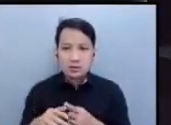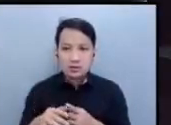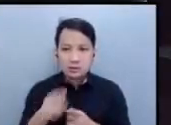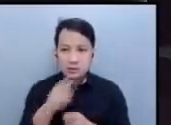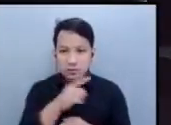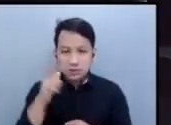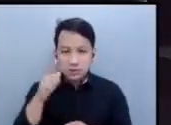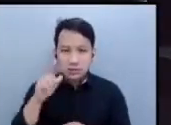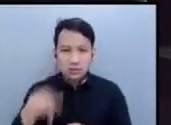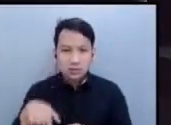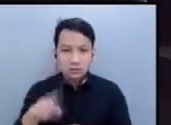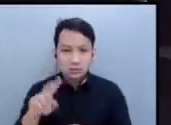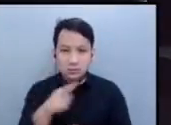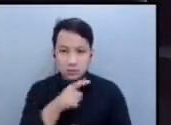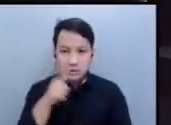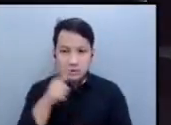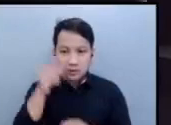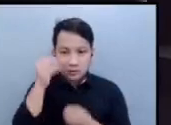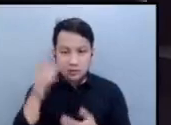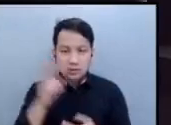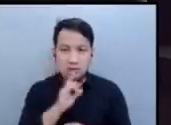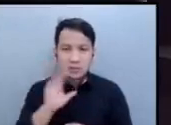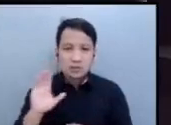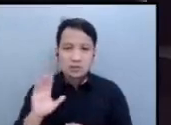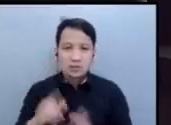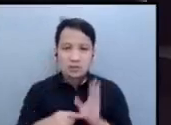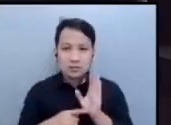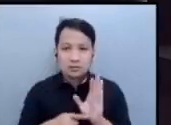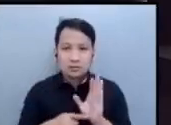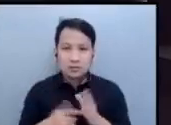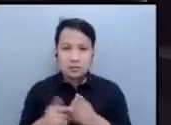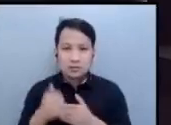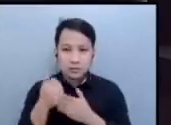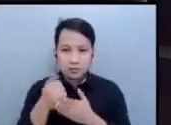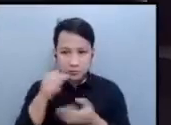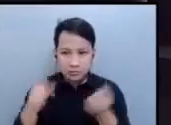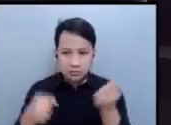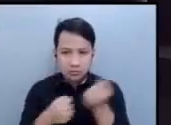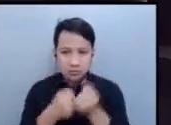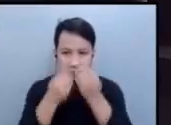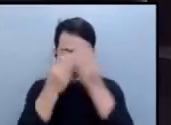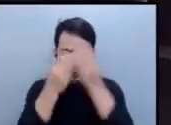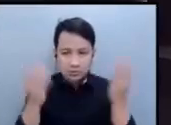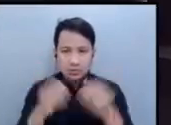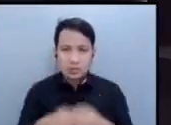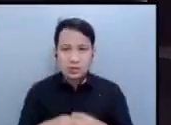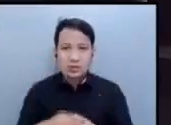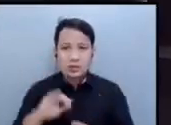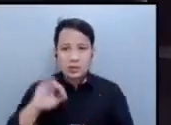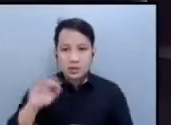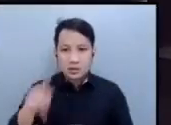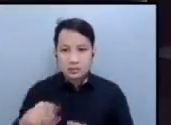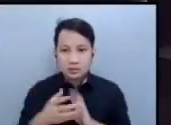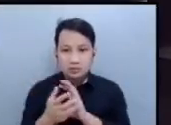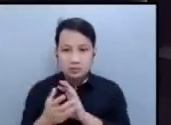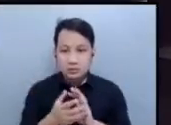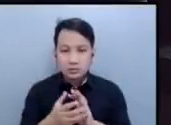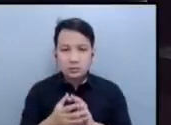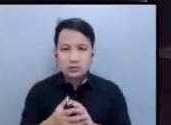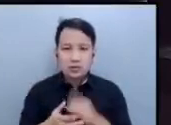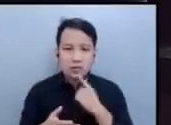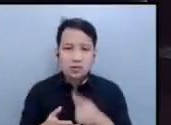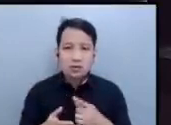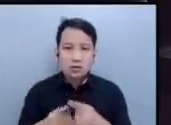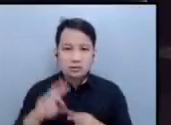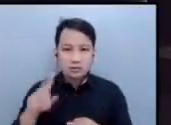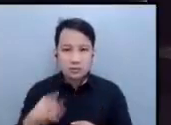Robredo. Nangako si VP Robredo na susuportahan ang indigenous community. Nanawagan naman si Vice Presidential